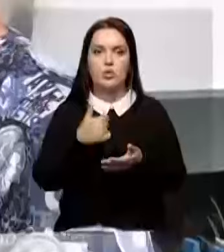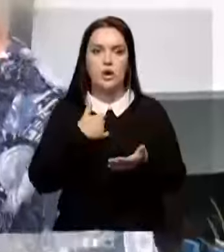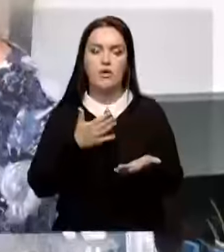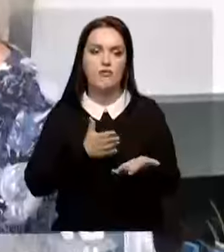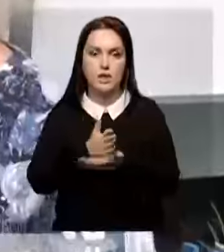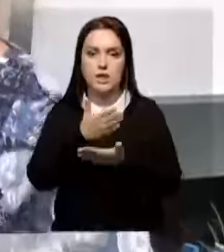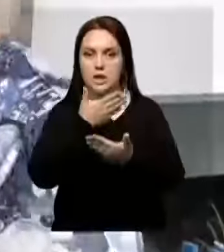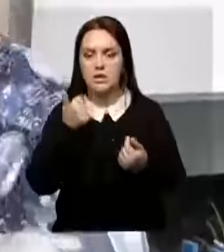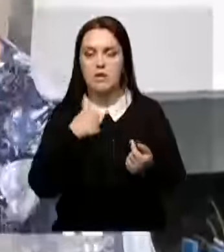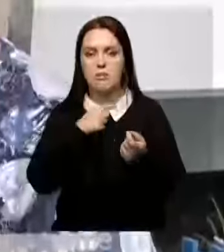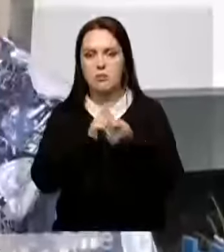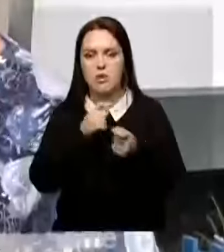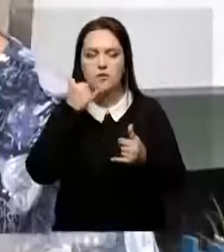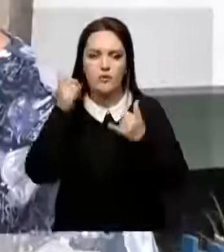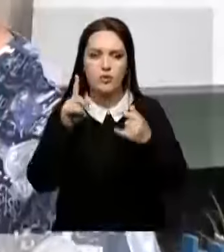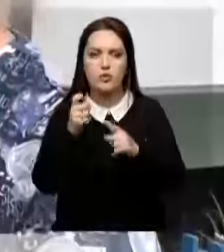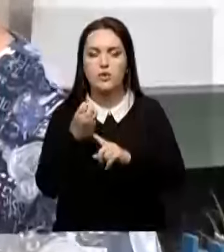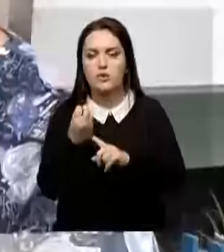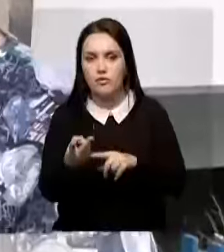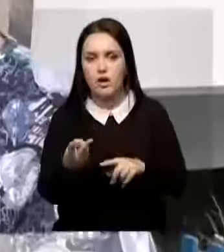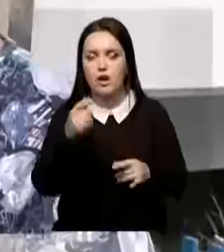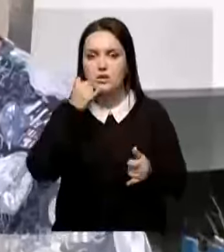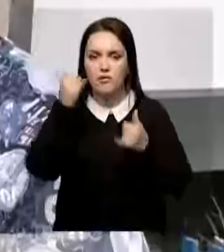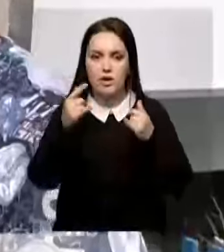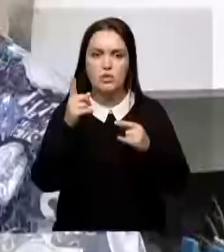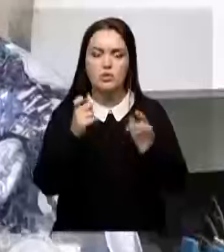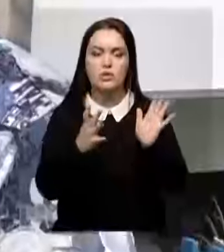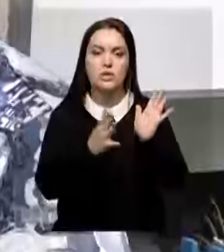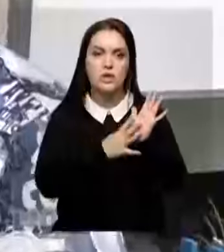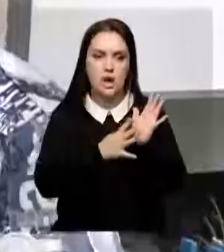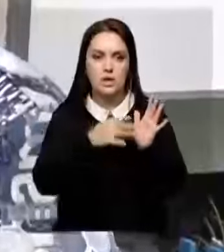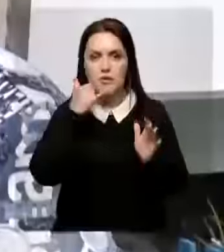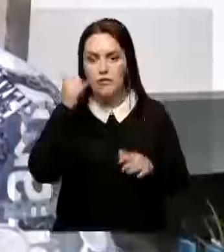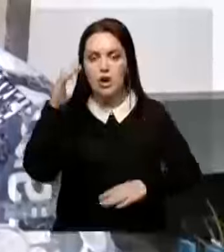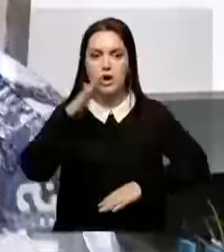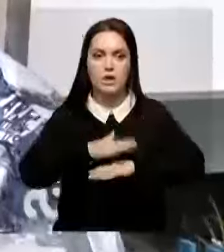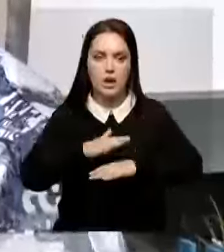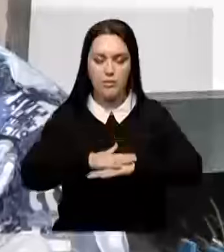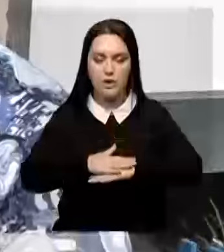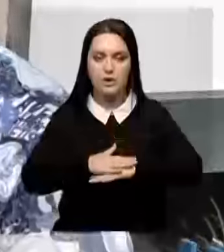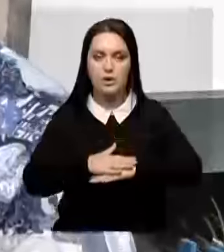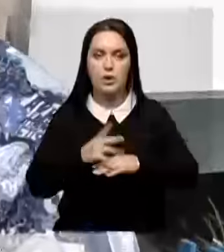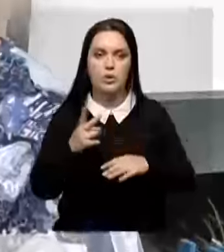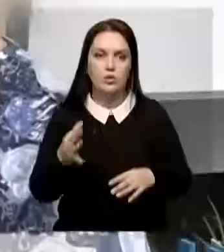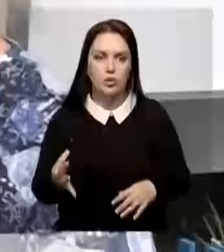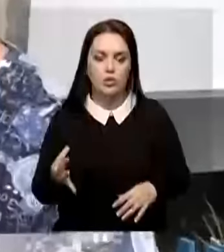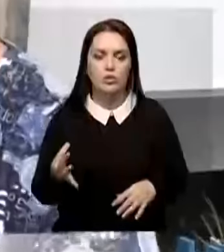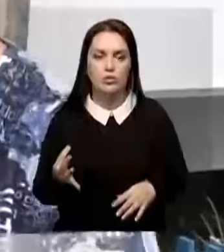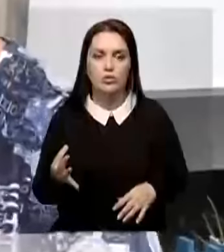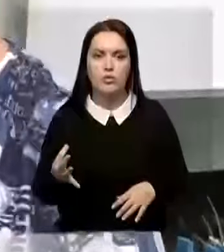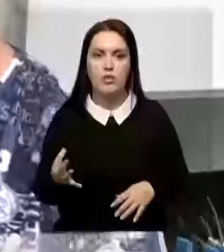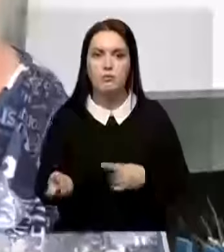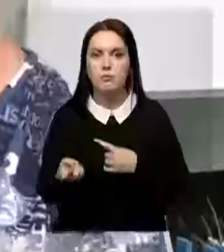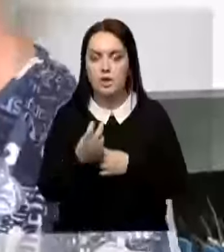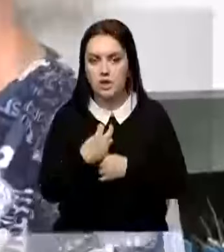Мы бьемся, звоним 112, звоним 109, звоним в Акимат, везде. Но, знаете, вот